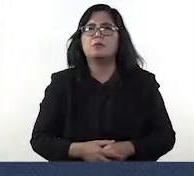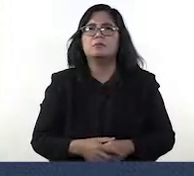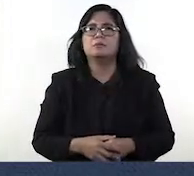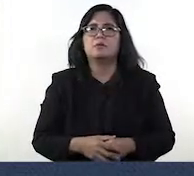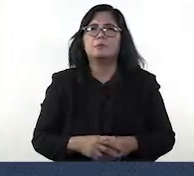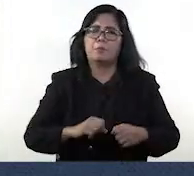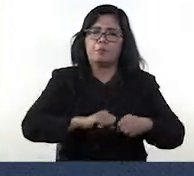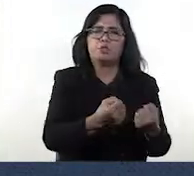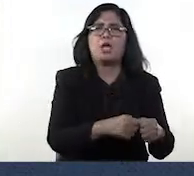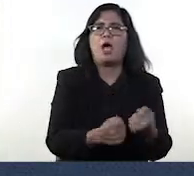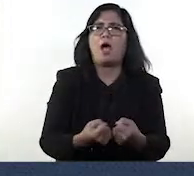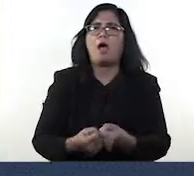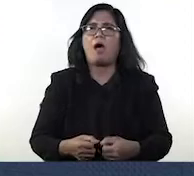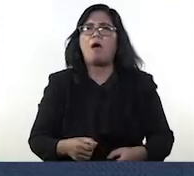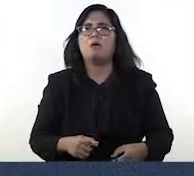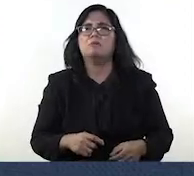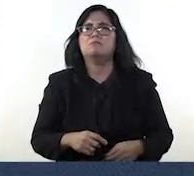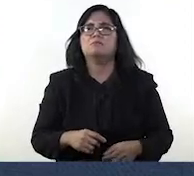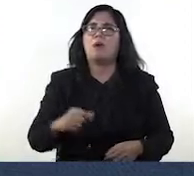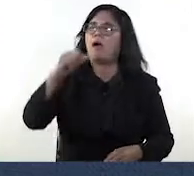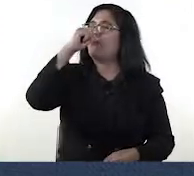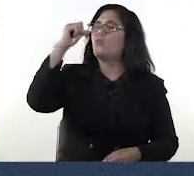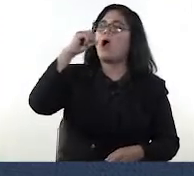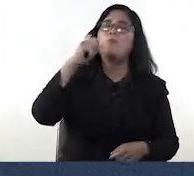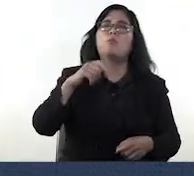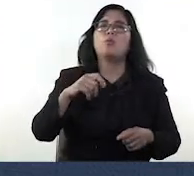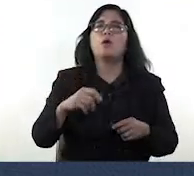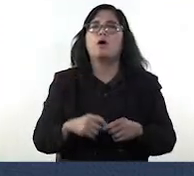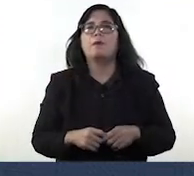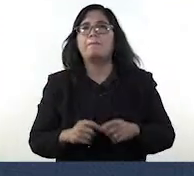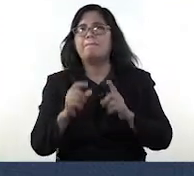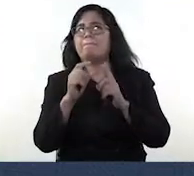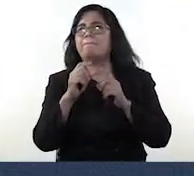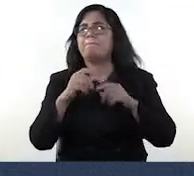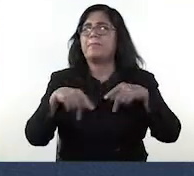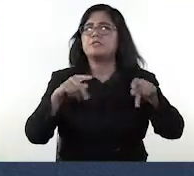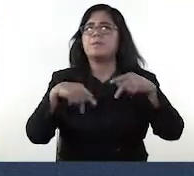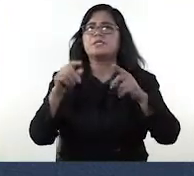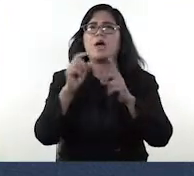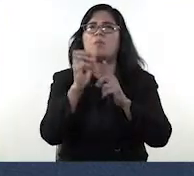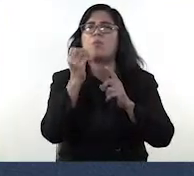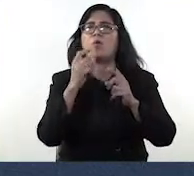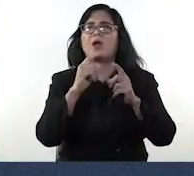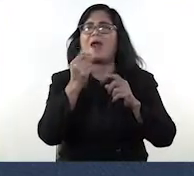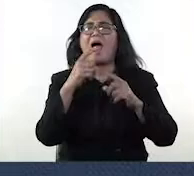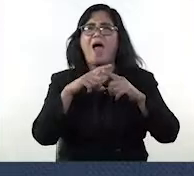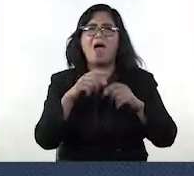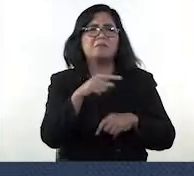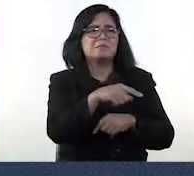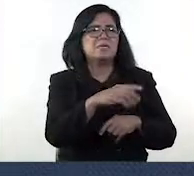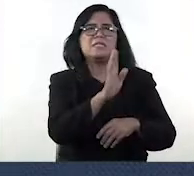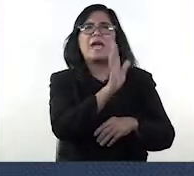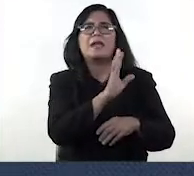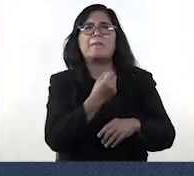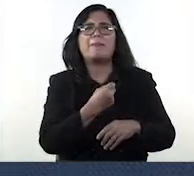percideraan pemecah kedengkian kemabukan pesta pora dan sebagainya kita bilang mereka melakukan semua